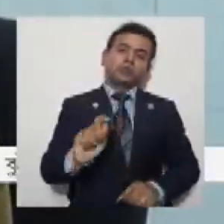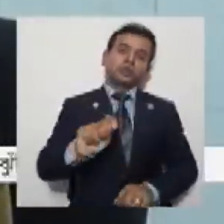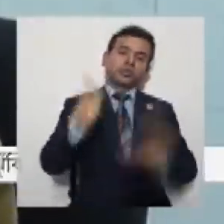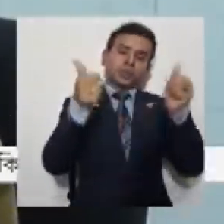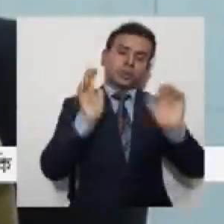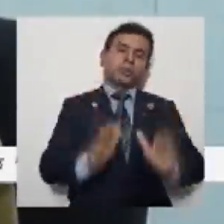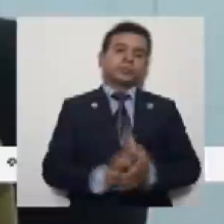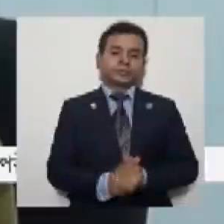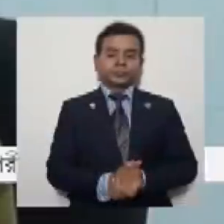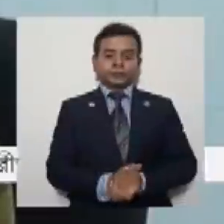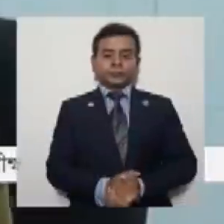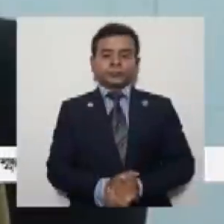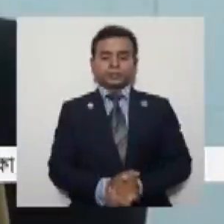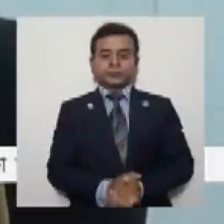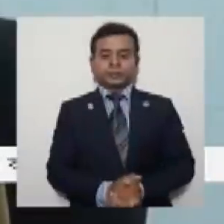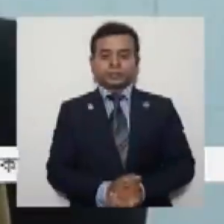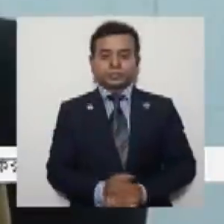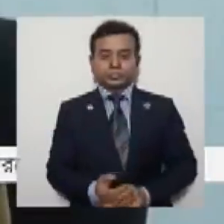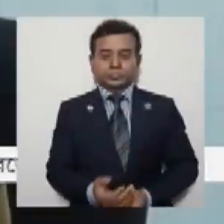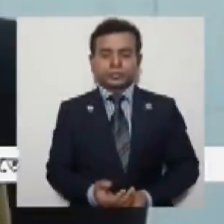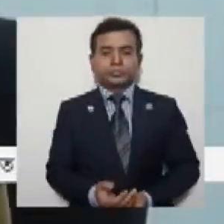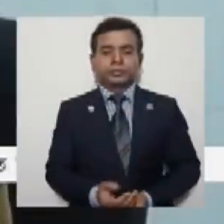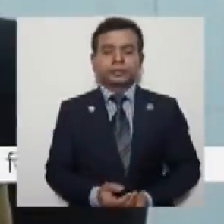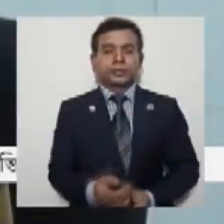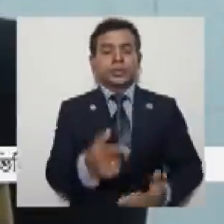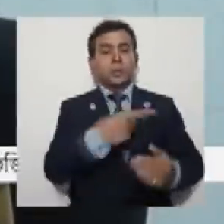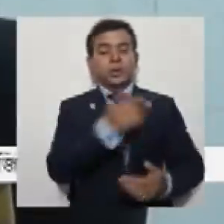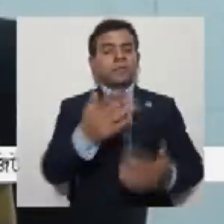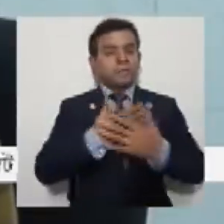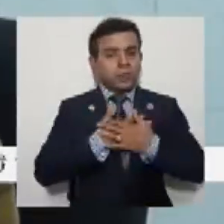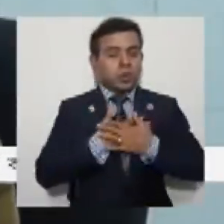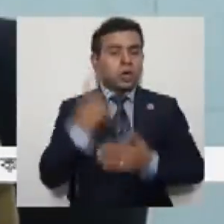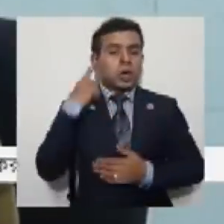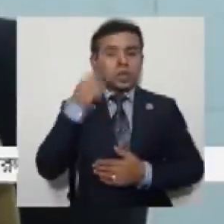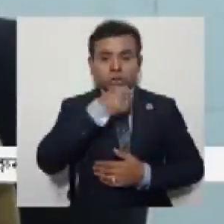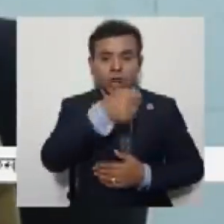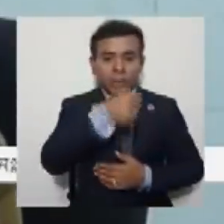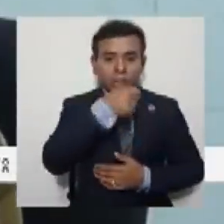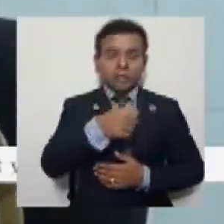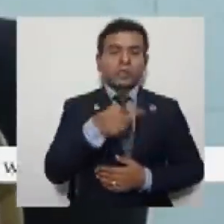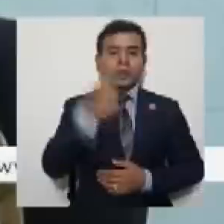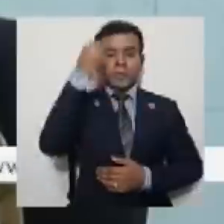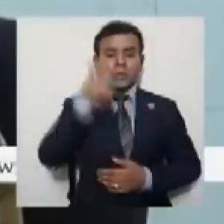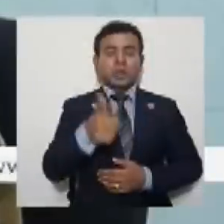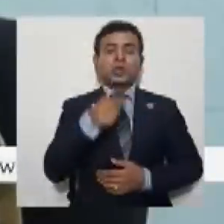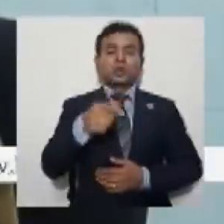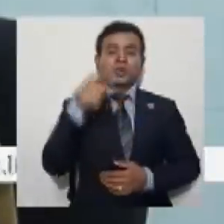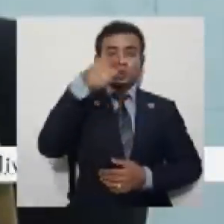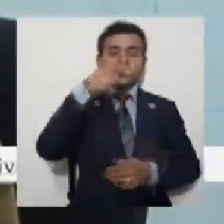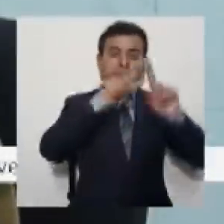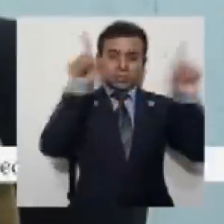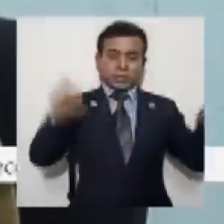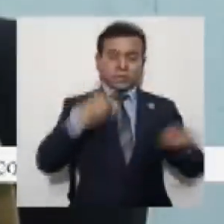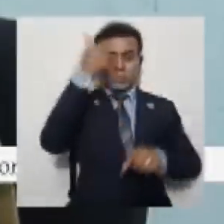প্রিয় সাংবাদিক ভাই বোনেরা, উপস্থিত সম্মানিত দর্শকবৃন্দ, দেশবাসী এবং সুধীমণ্ডলী, আমরা